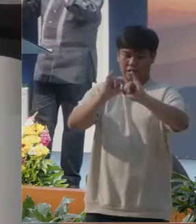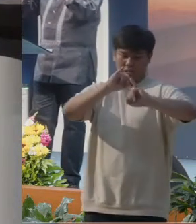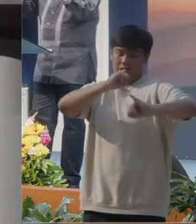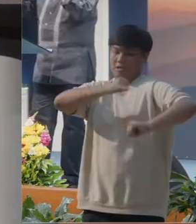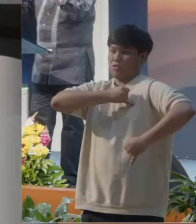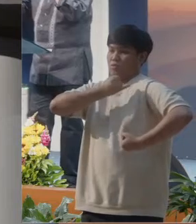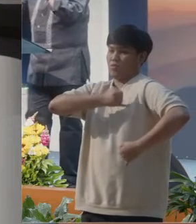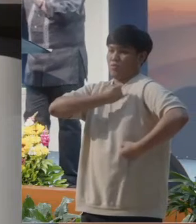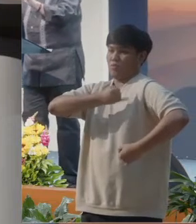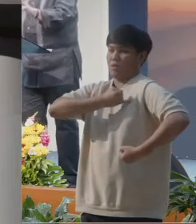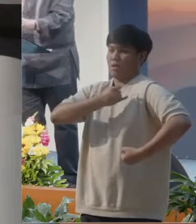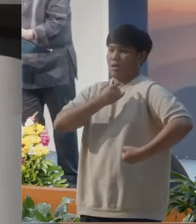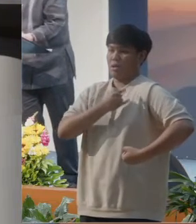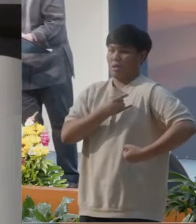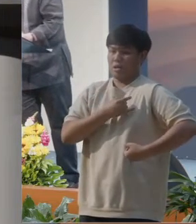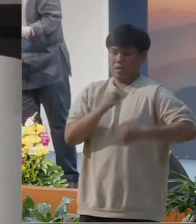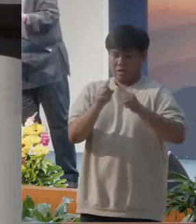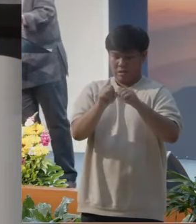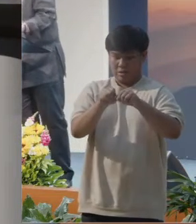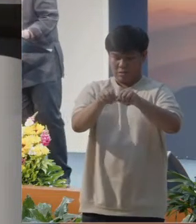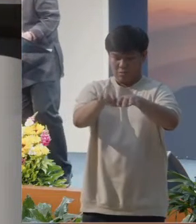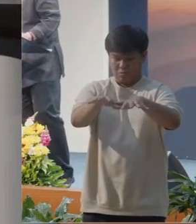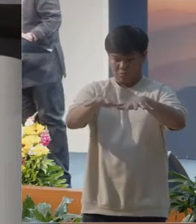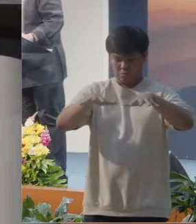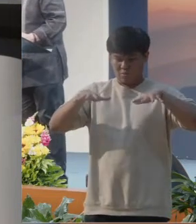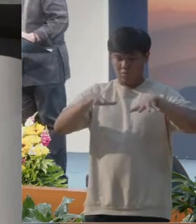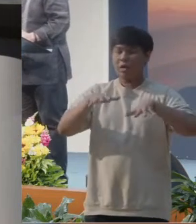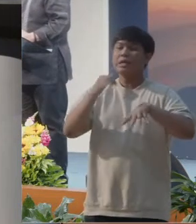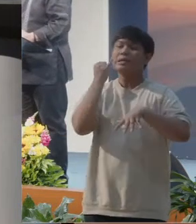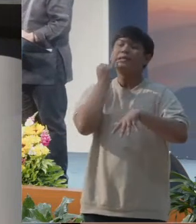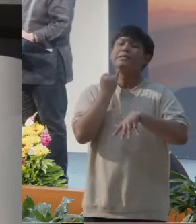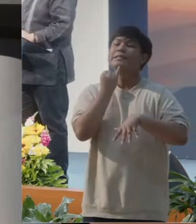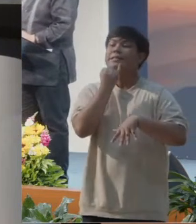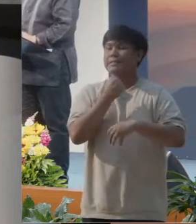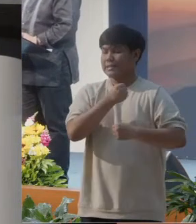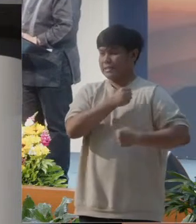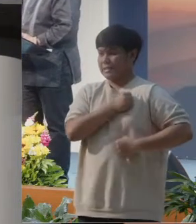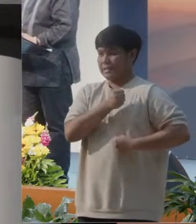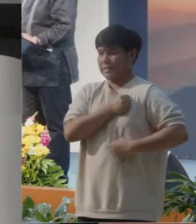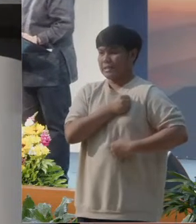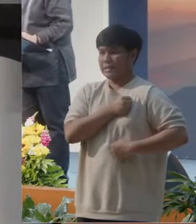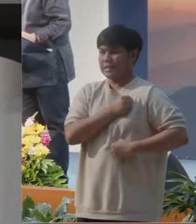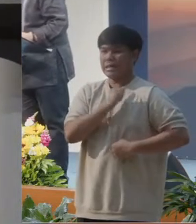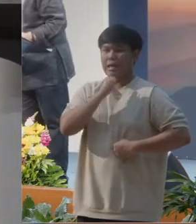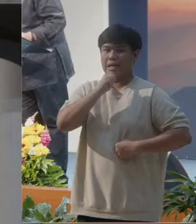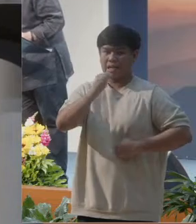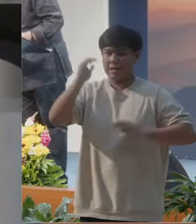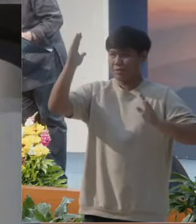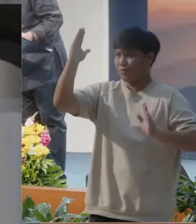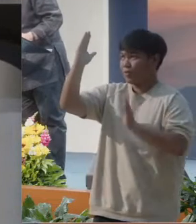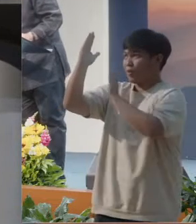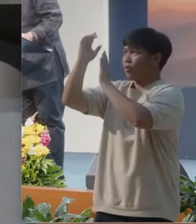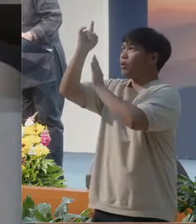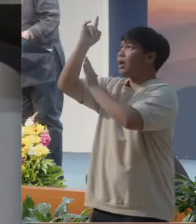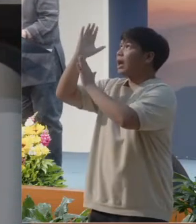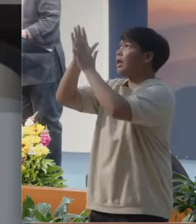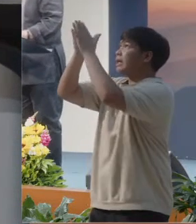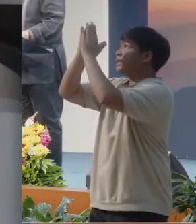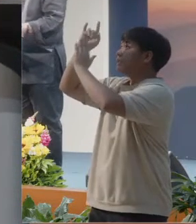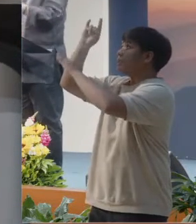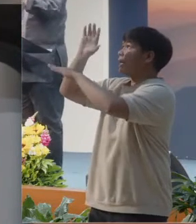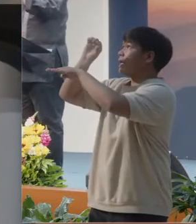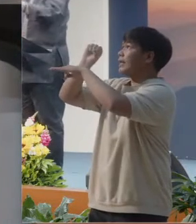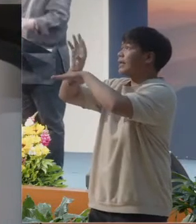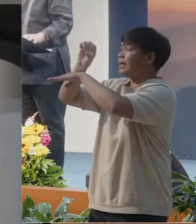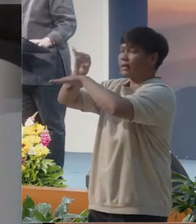ang mga kasama niyang Israelita, hindi po lumapit sa Panginoon upang kumonsulta sa